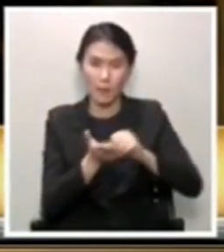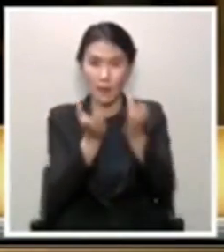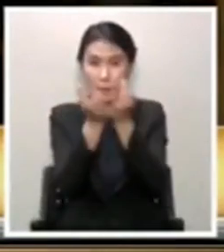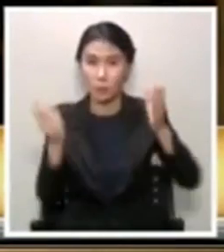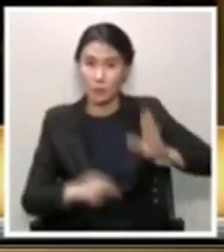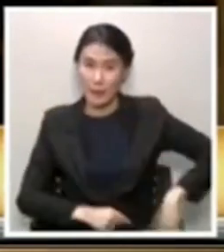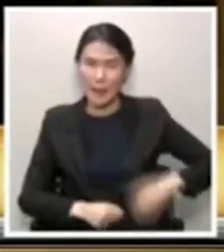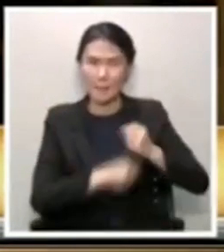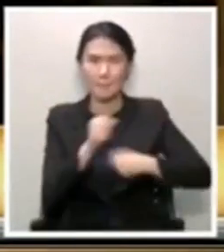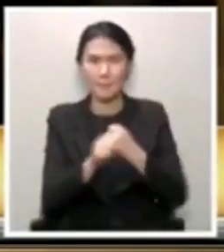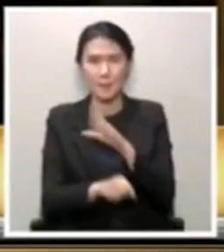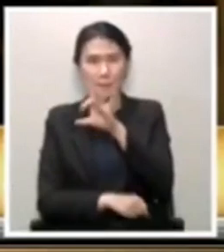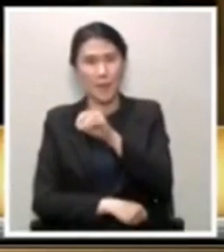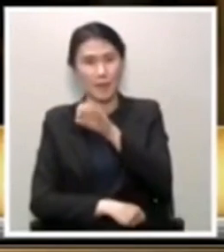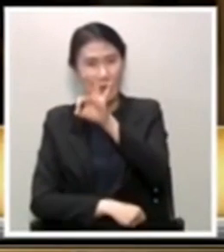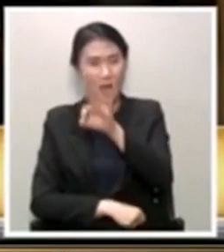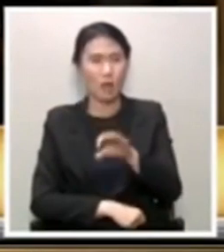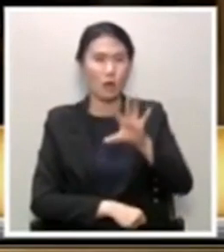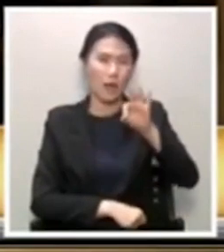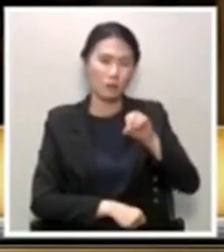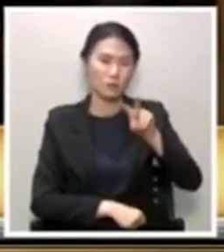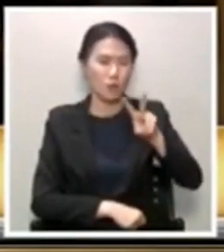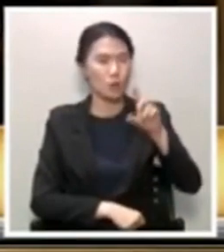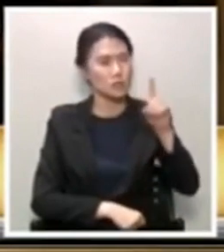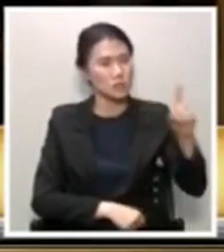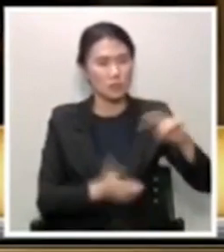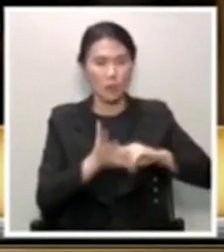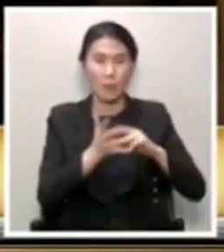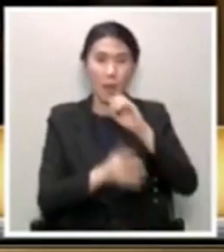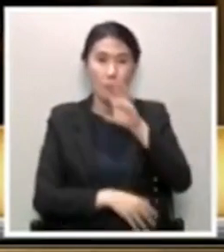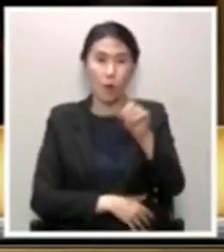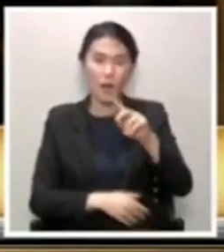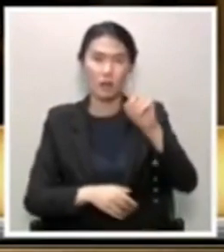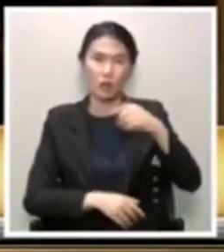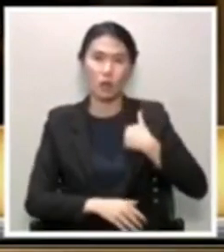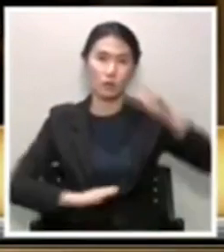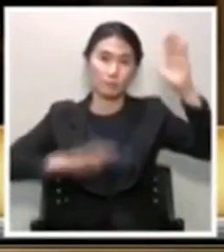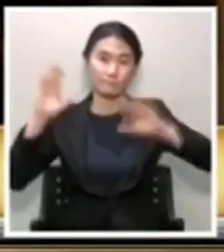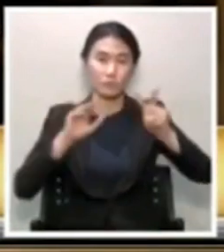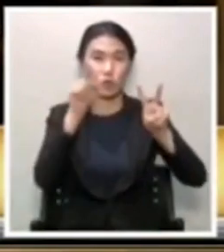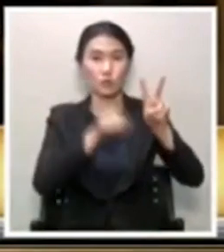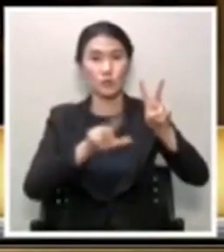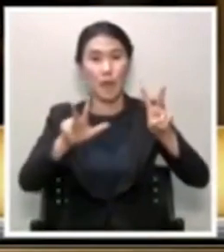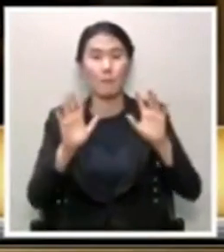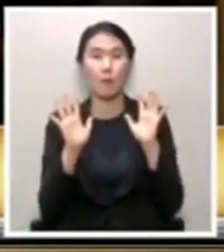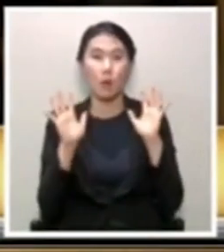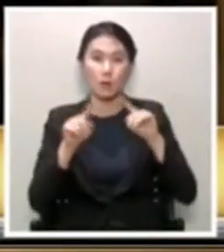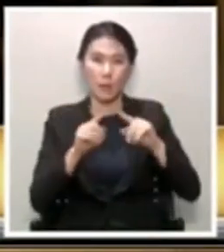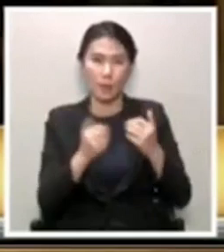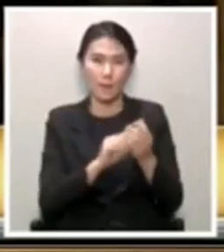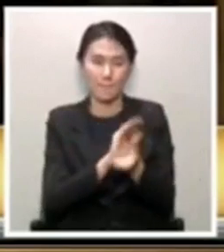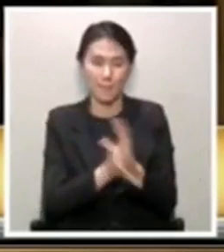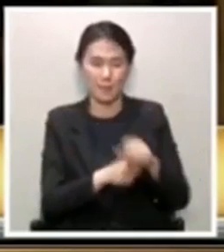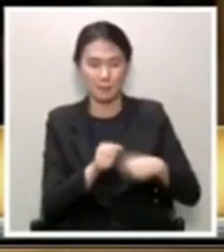90รัฐธรรมนูญ92และรัฐธรรมนูญ11กําหนดเอาไว้ให้ใช้เสียง2ใน3ของรัฐสภาครับจนกระทั่งมาปี